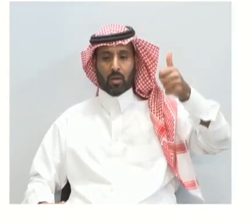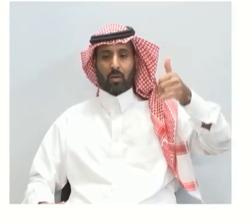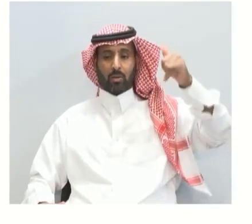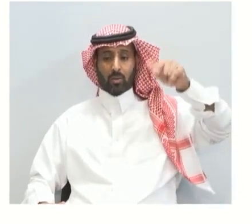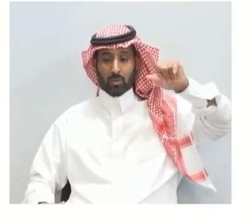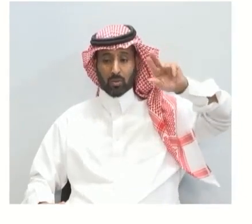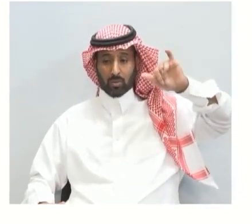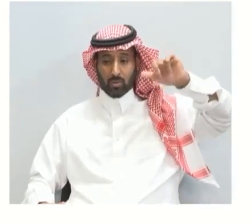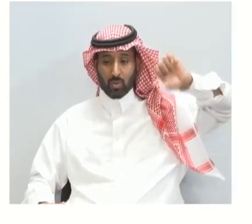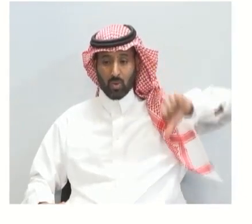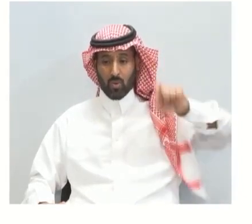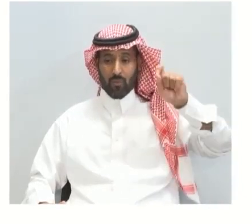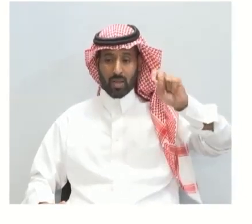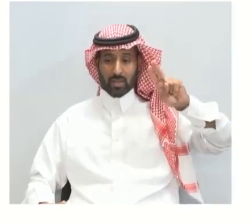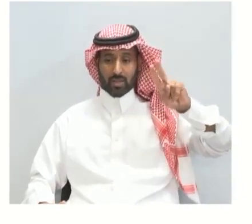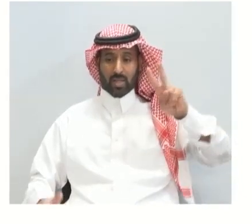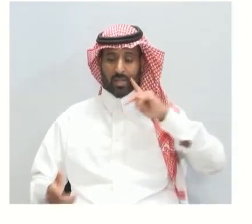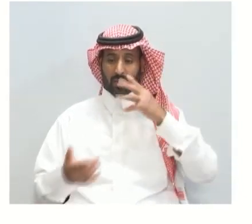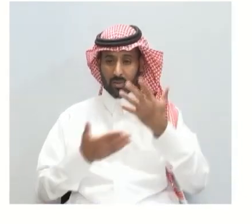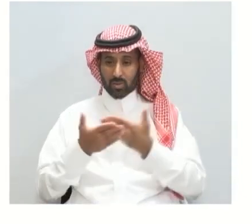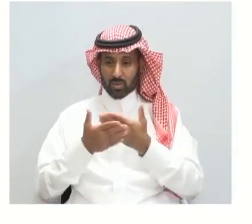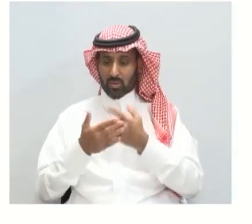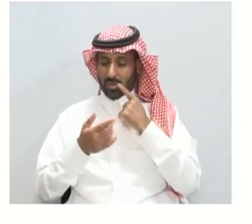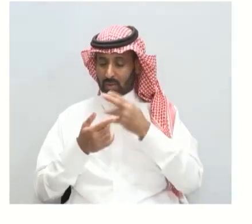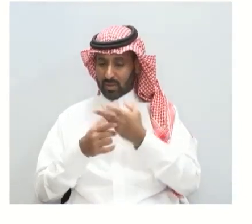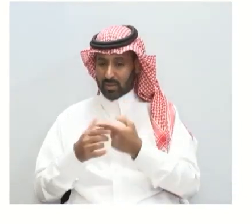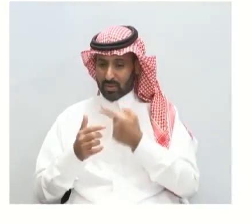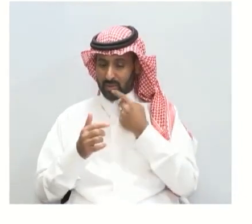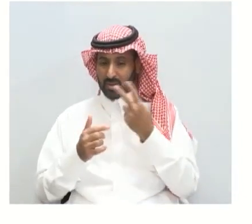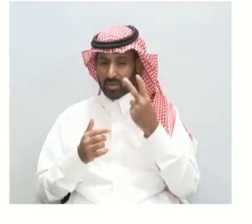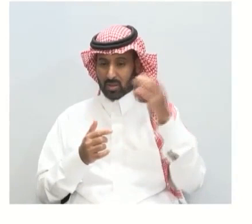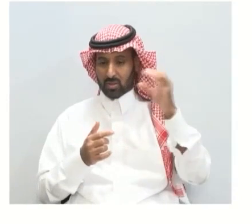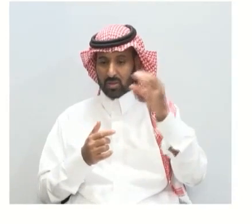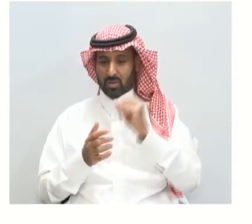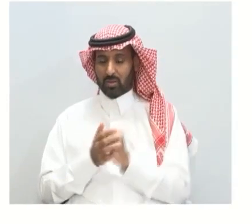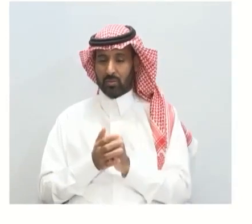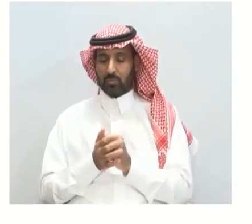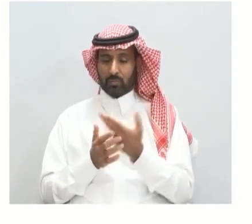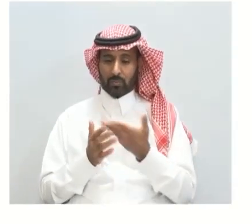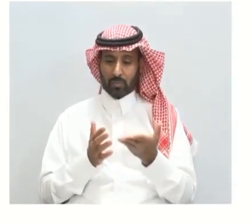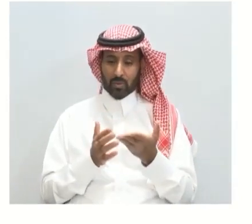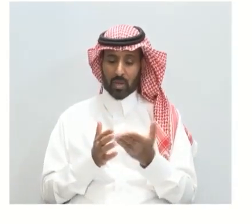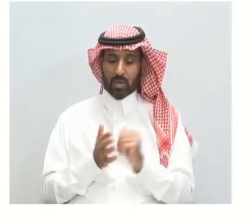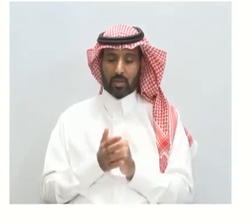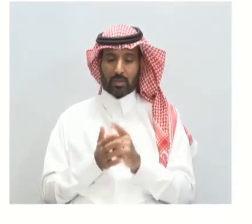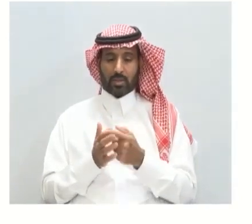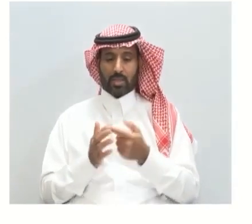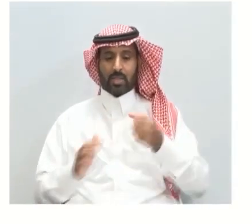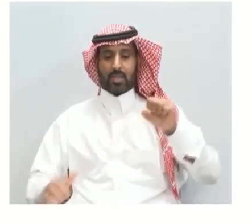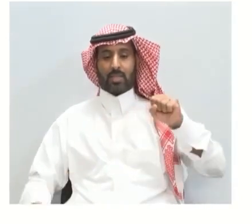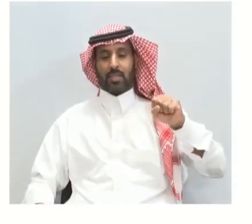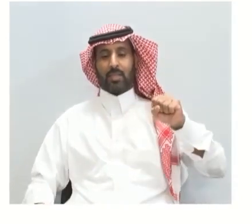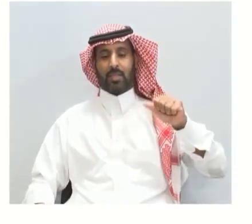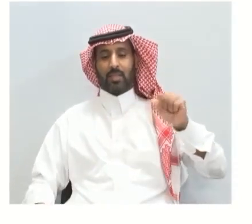الانزيم ال هذا المرافق ينتج مركب وسطي ثنائي الكربون يسمى استيل مرافق الانزيم